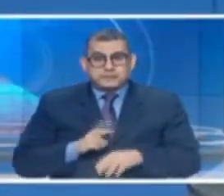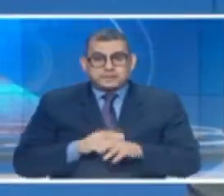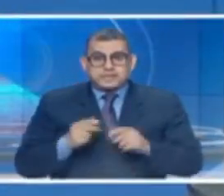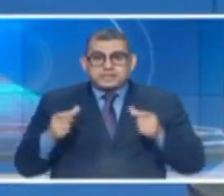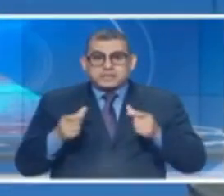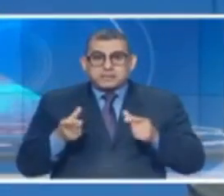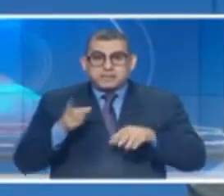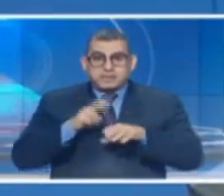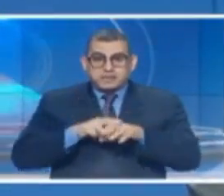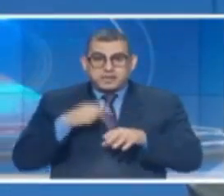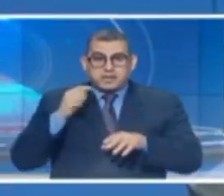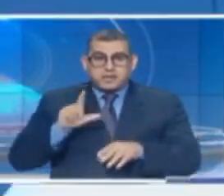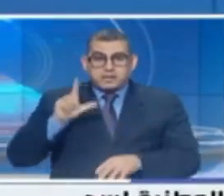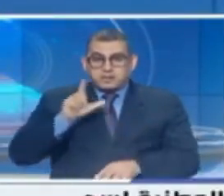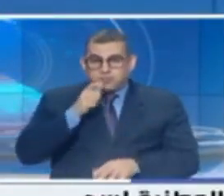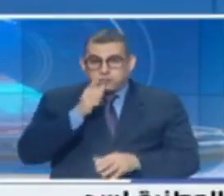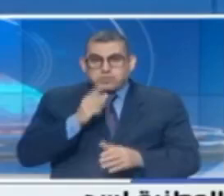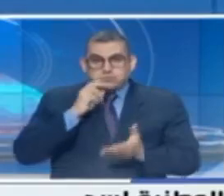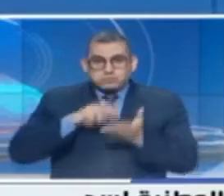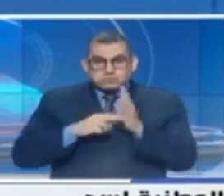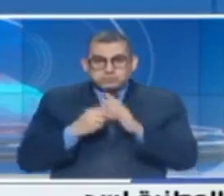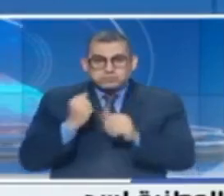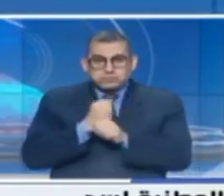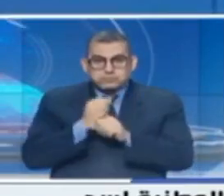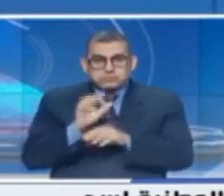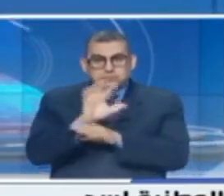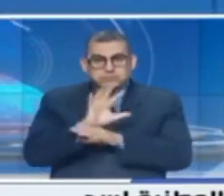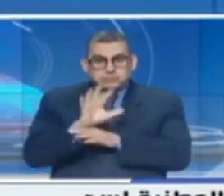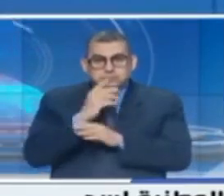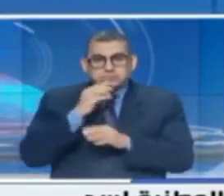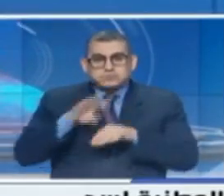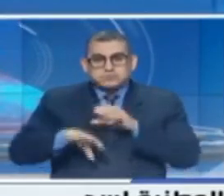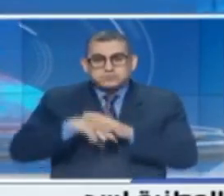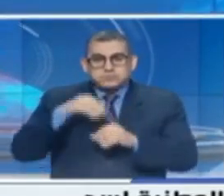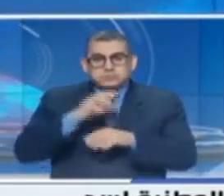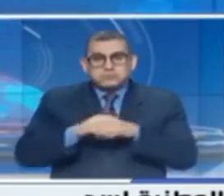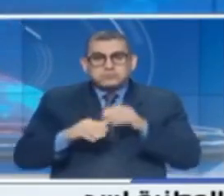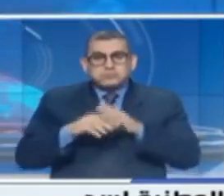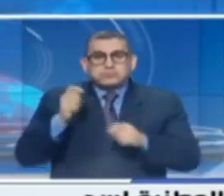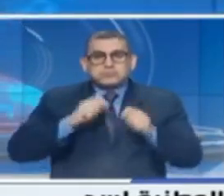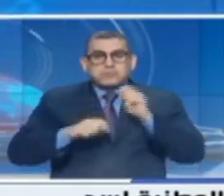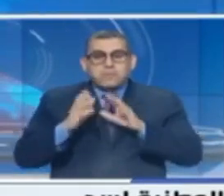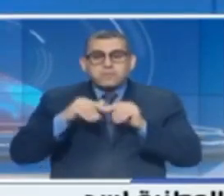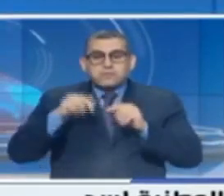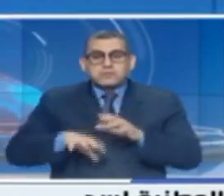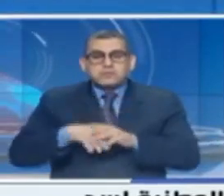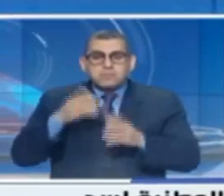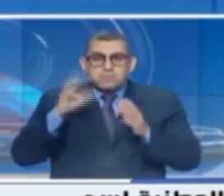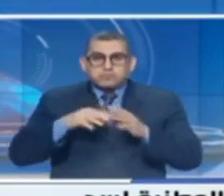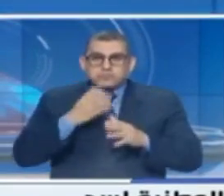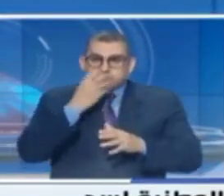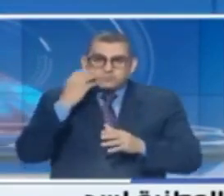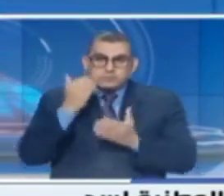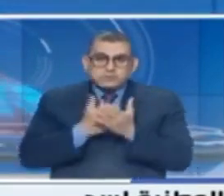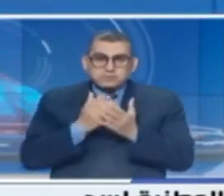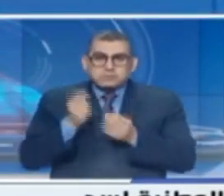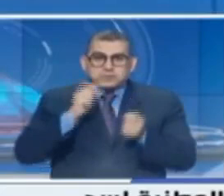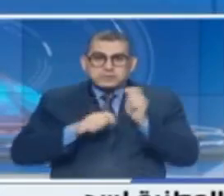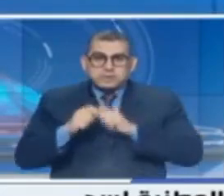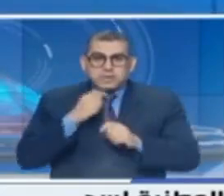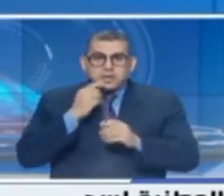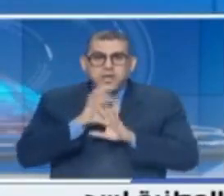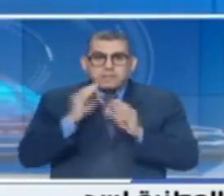وخلال اجتماع آخر وجه الرئيس بتعزيز خطوات تشجيع الاعتماد على الصناعة الوطنية بهدف إقامة مشروعات استثمارية